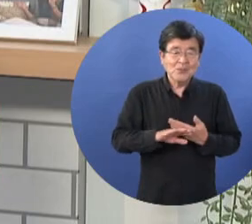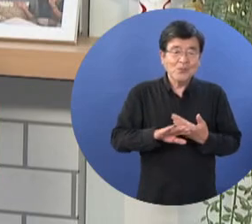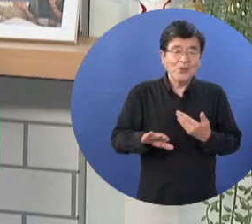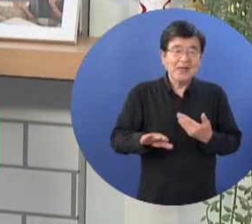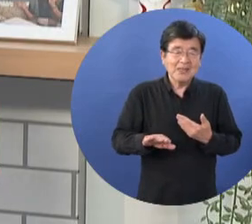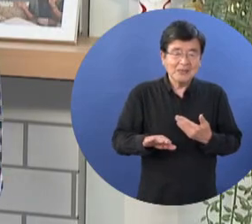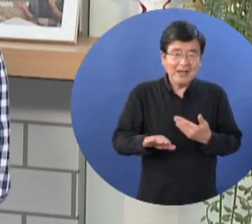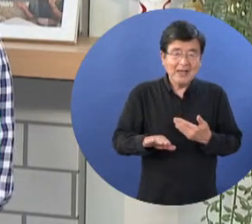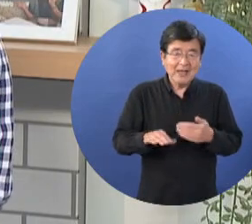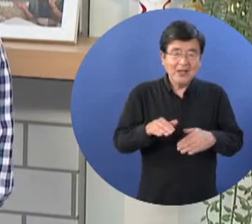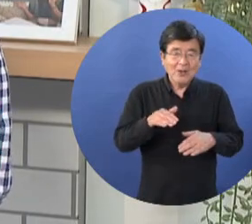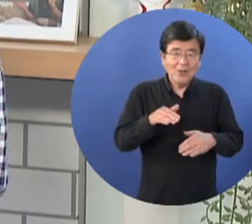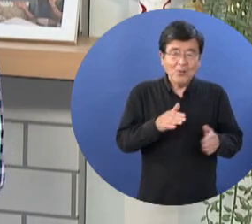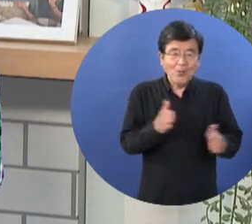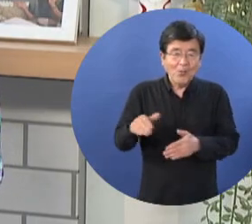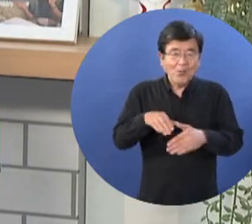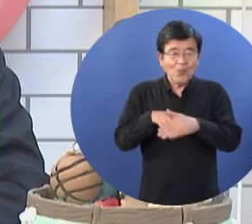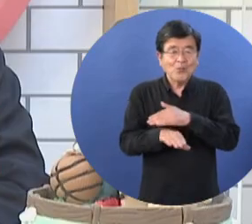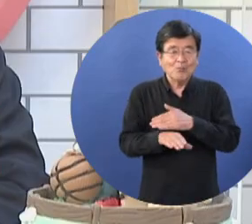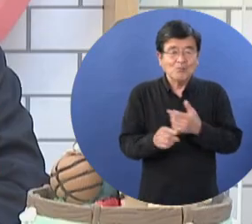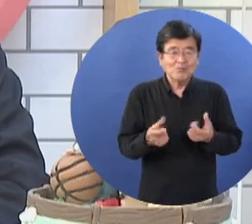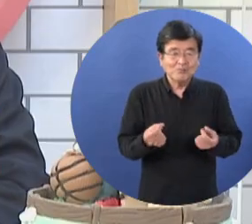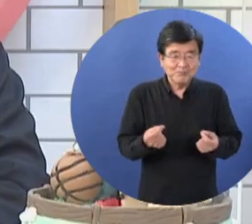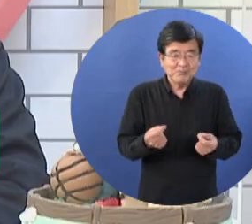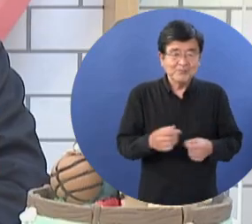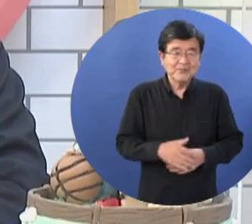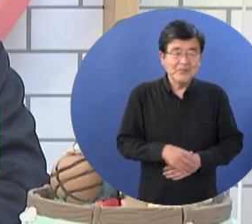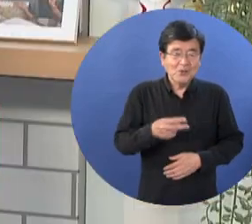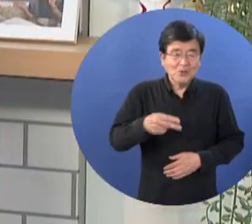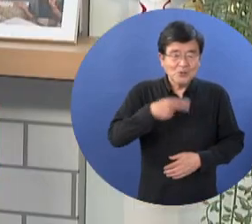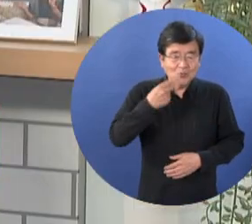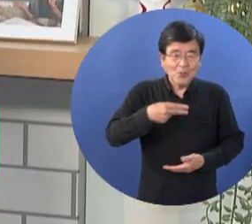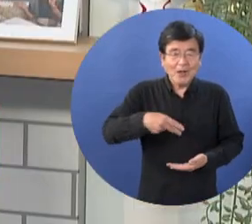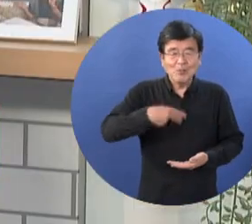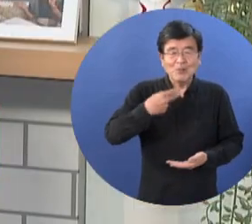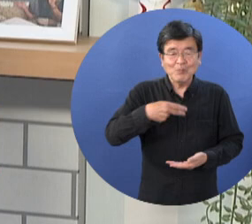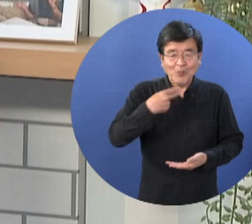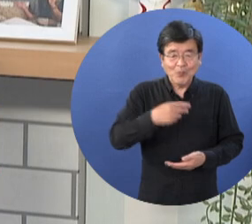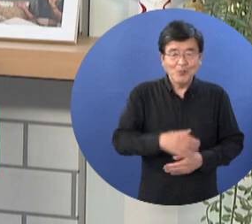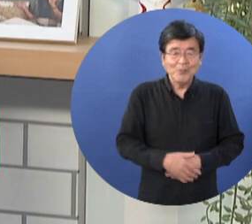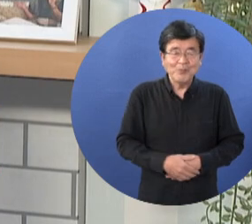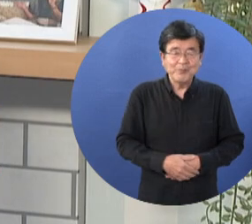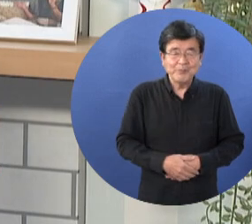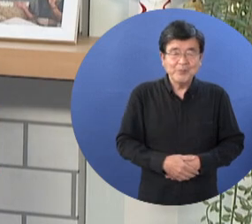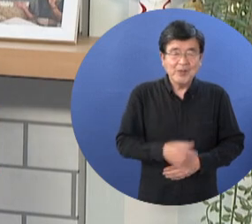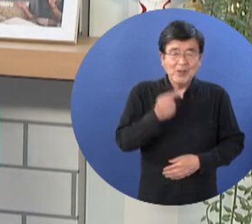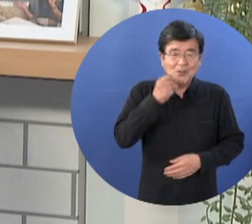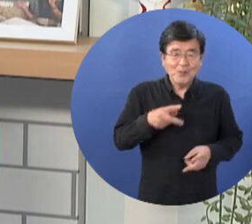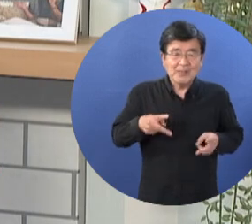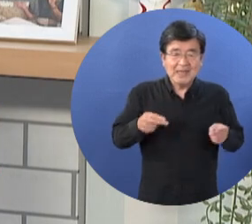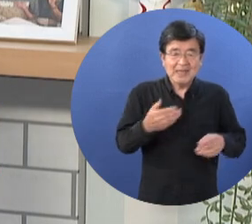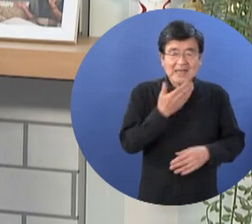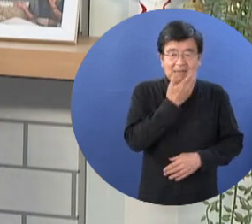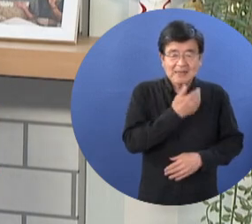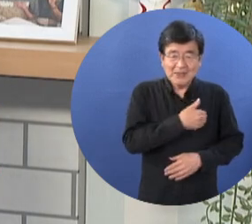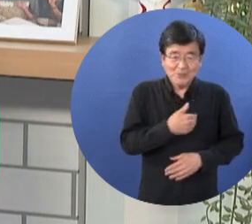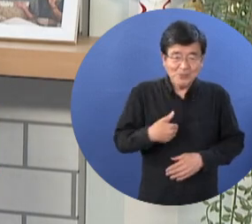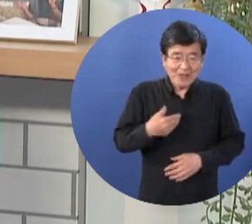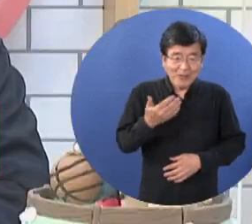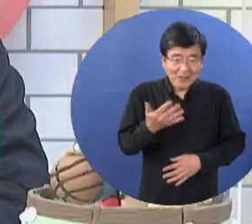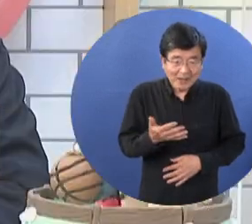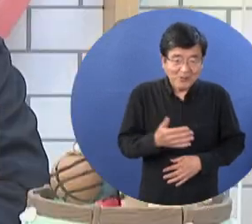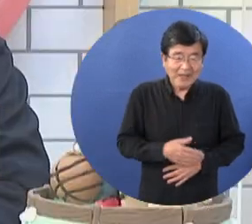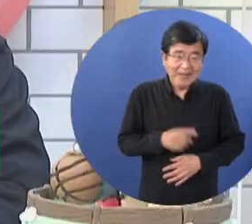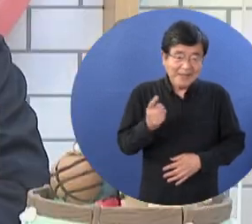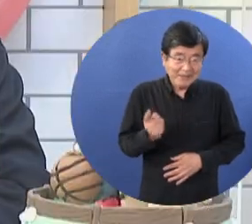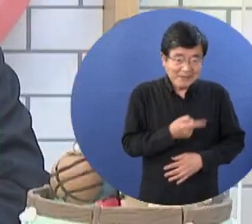出ましたが、備蓄ですよね、食料とか、 はい、 飲み物とかですね、 はいはい、 うん、賞味期限が大丈夫なのかどうか、 そうですね、ちょ